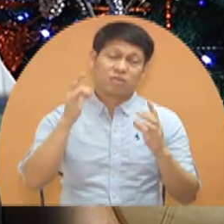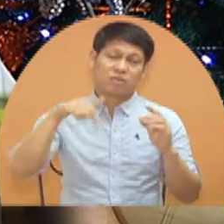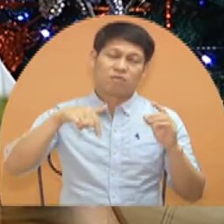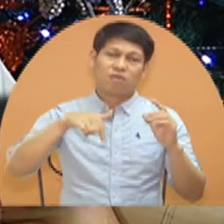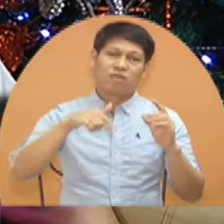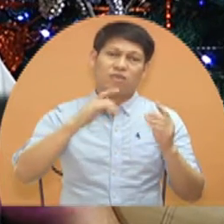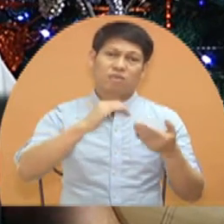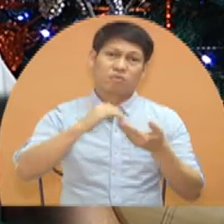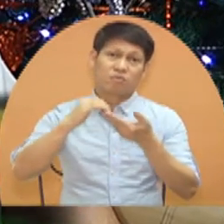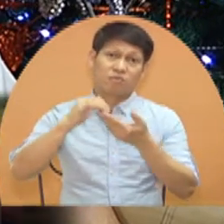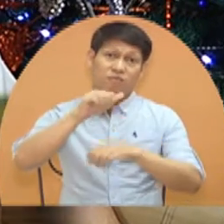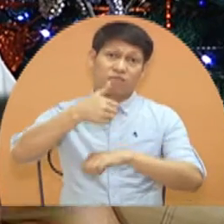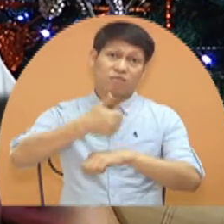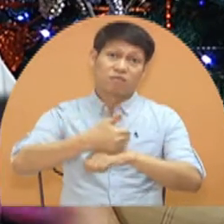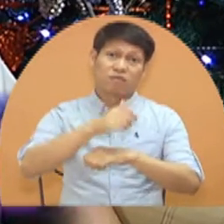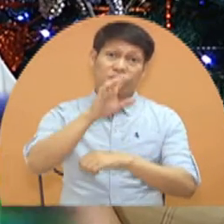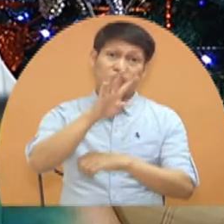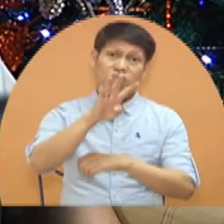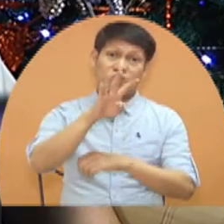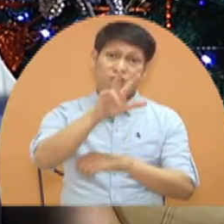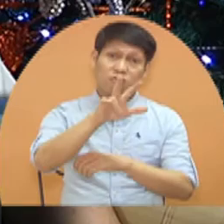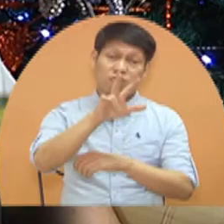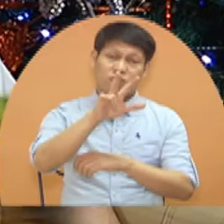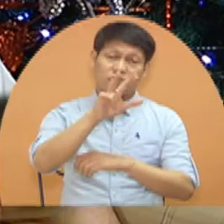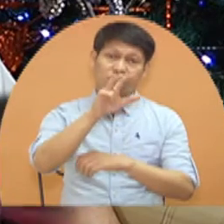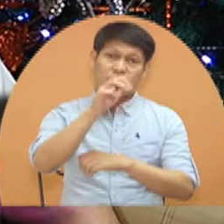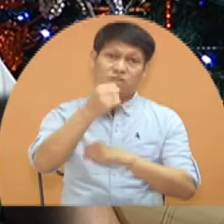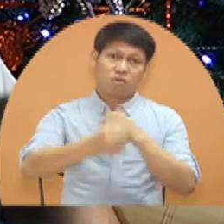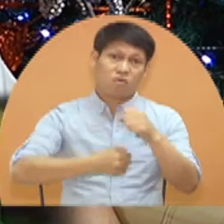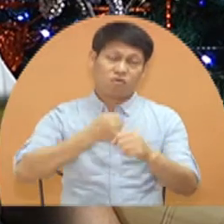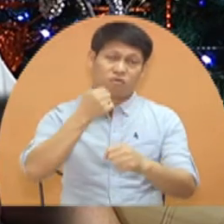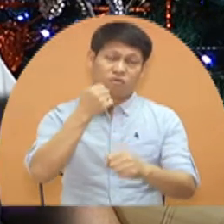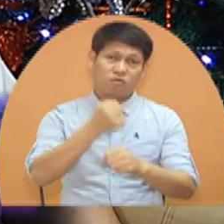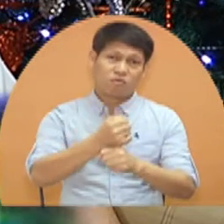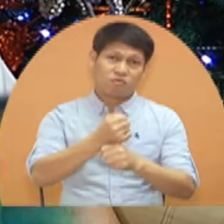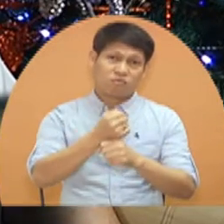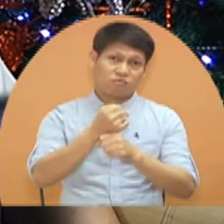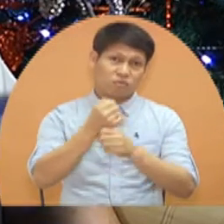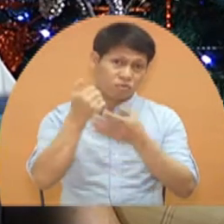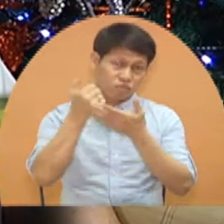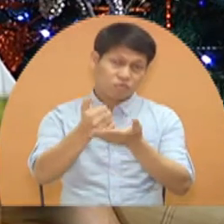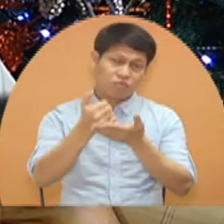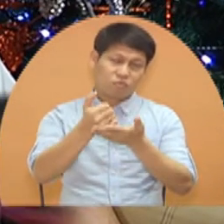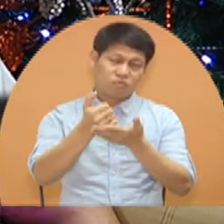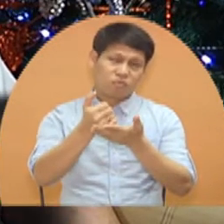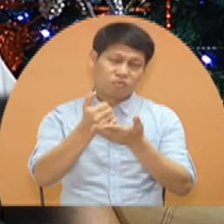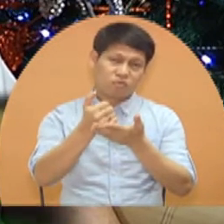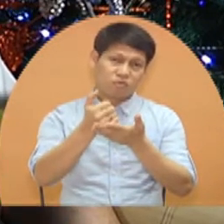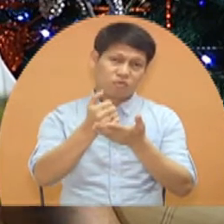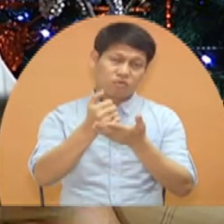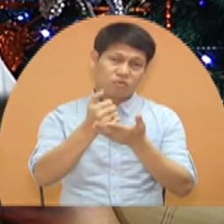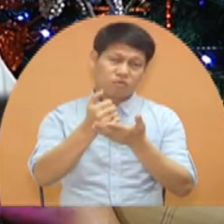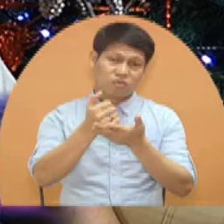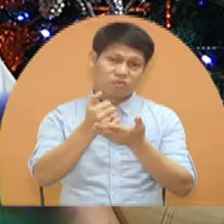Foundation ng kanilang 43 taon ng pagbibigay tulong